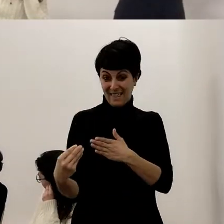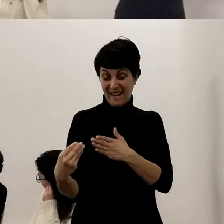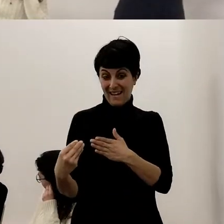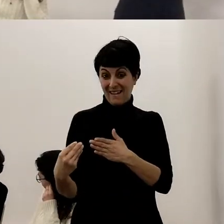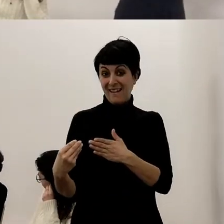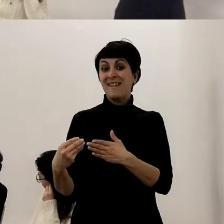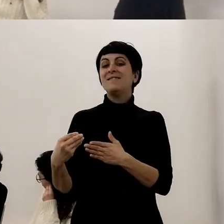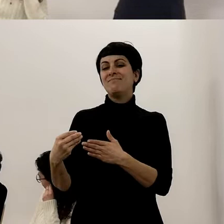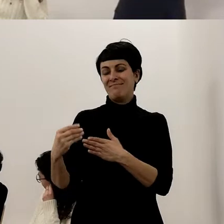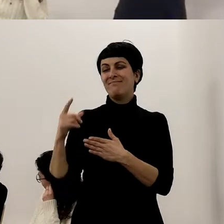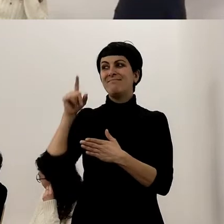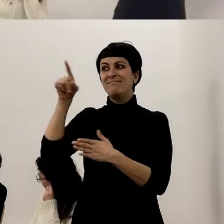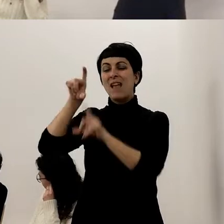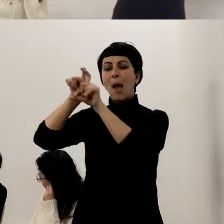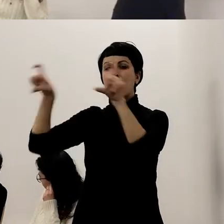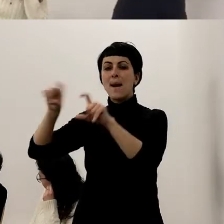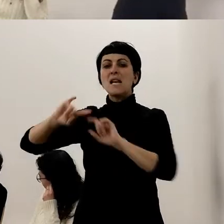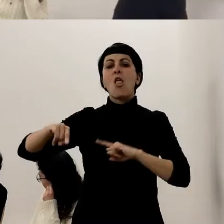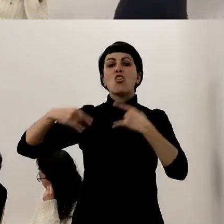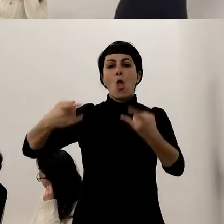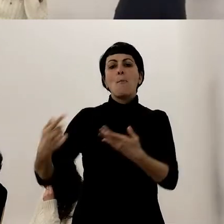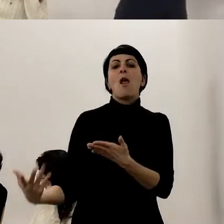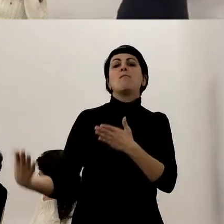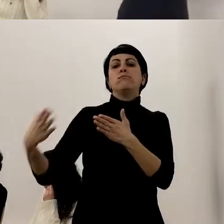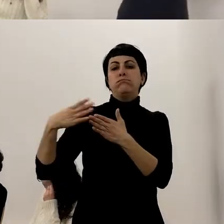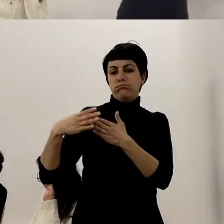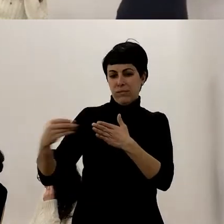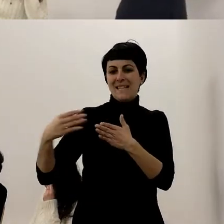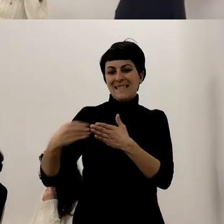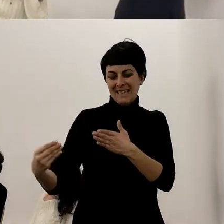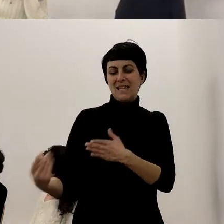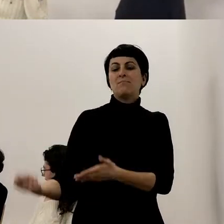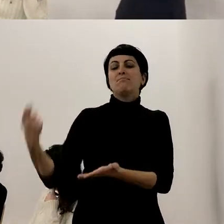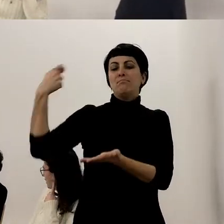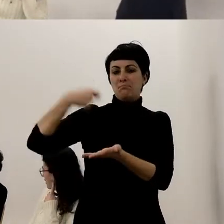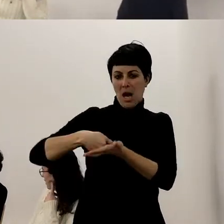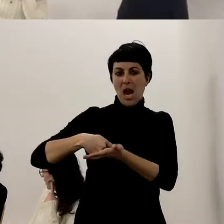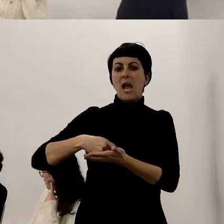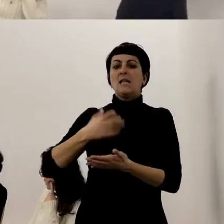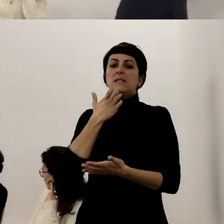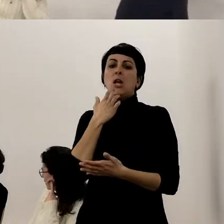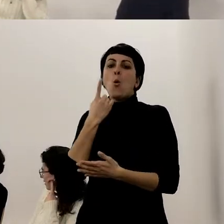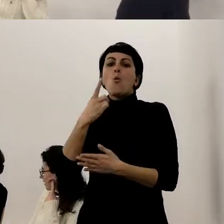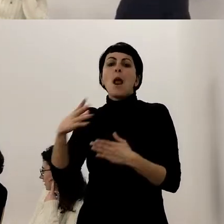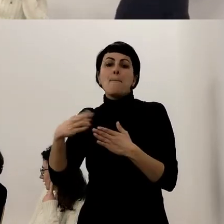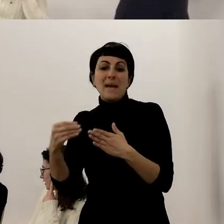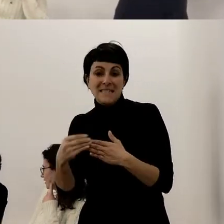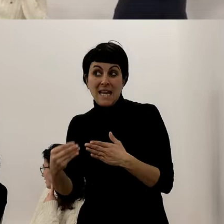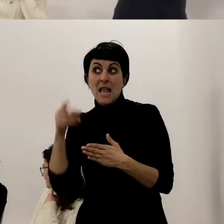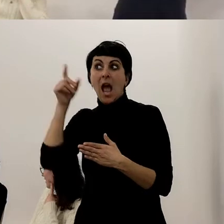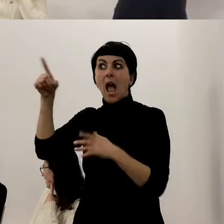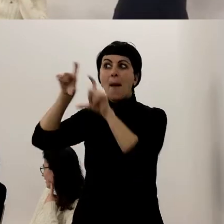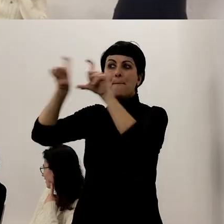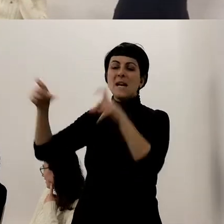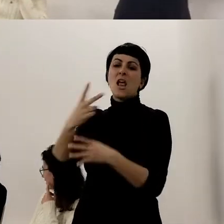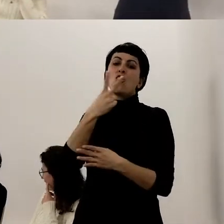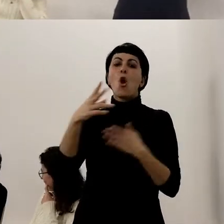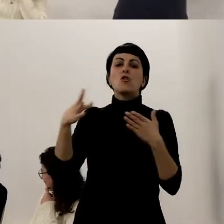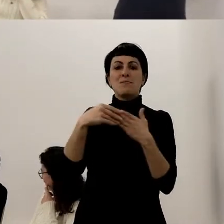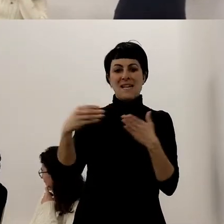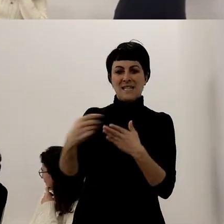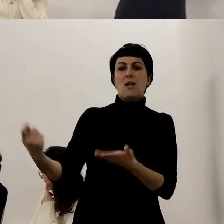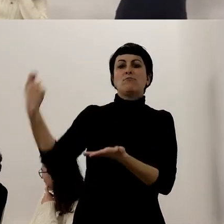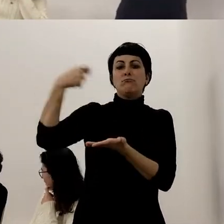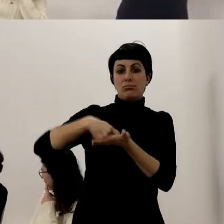Pepsi-Cola doblava la quantitat que hi posaven per poder fer possible la construcció dels gegants. I el nen que posava doncs, fins a